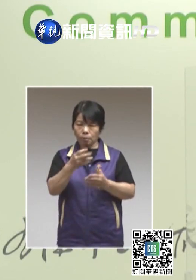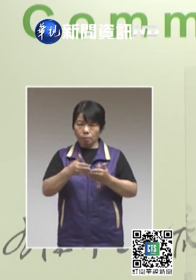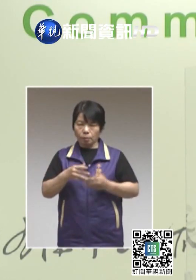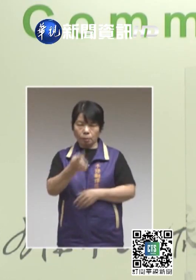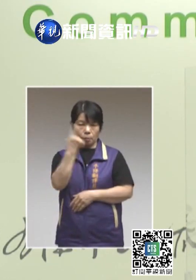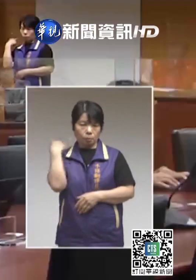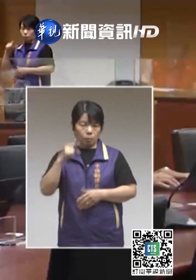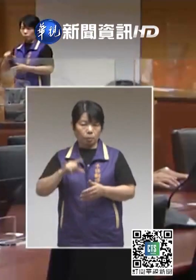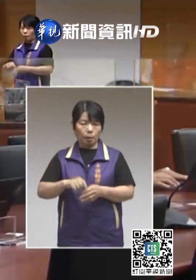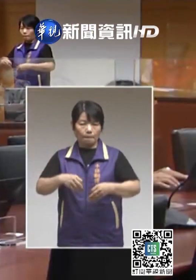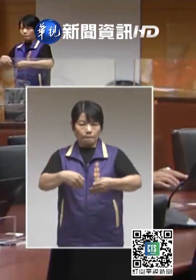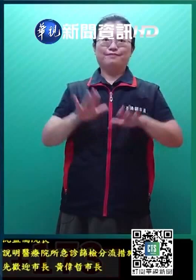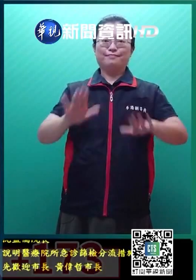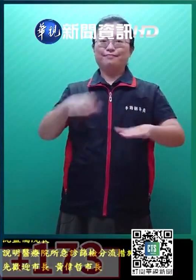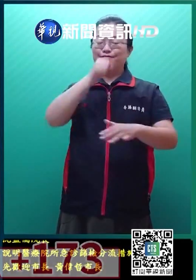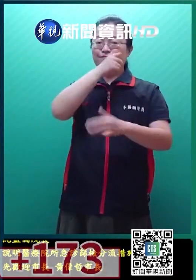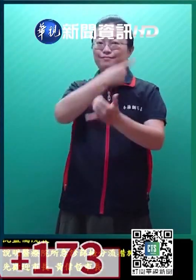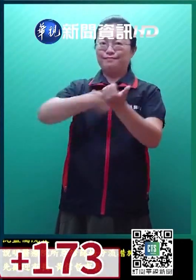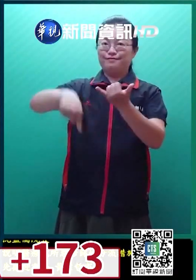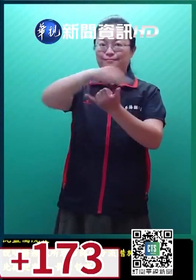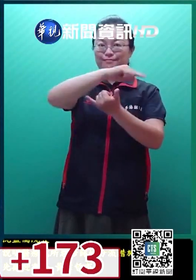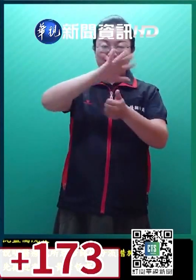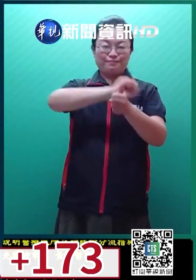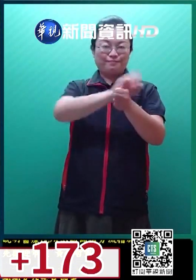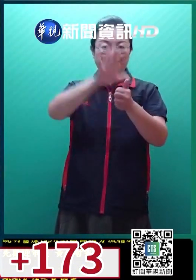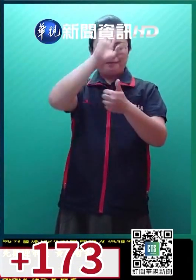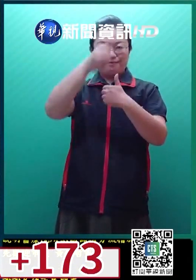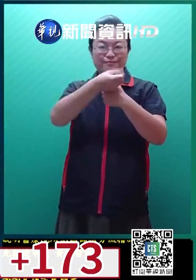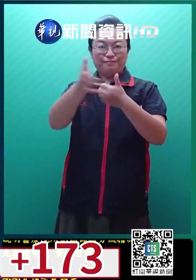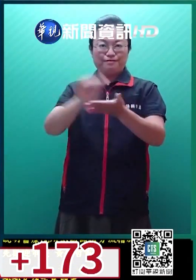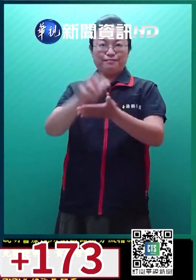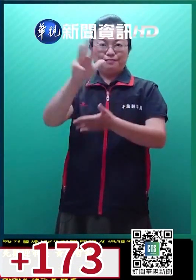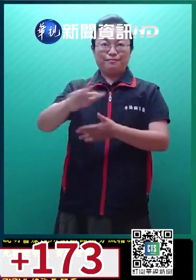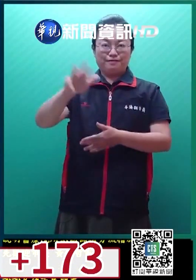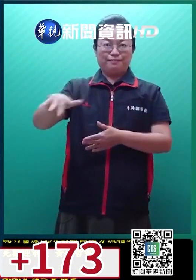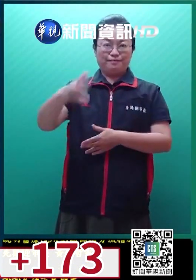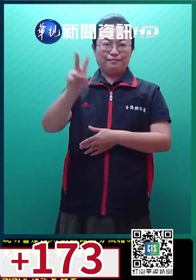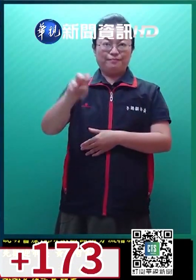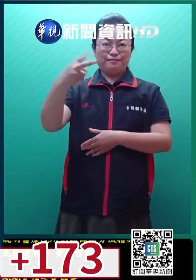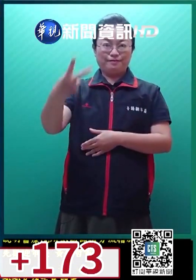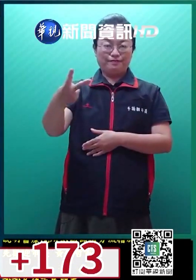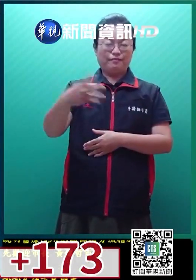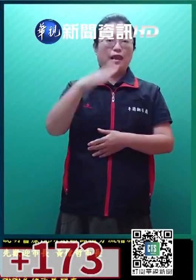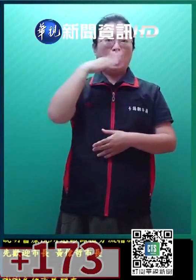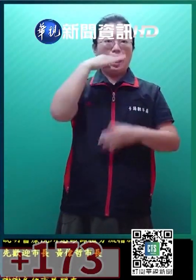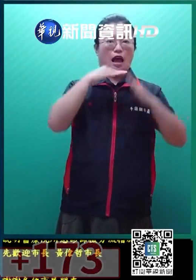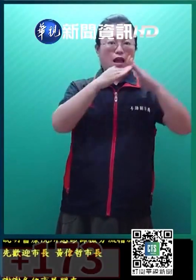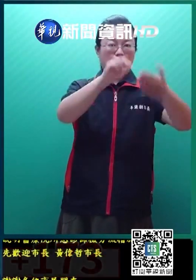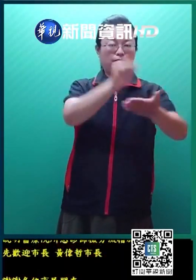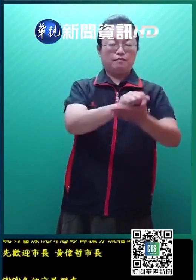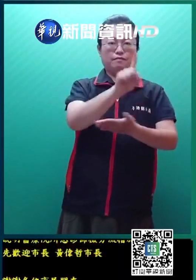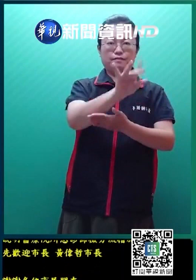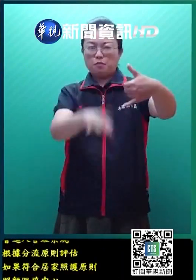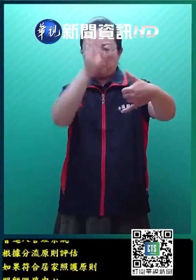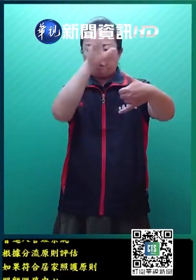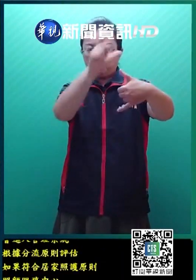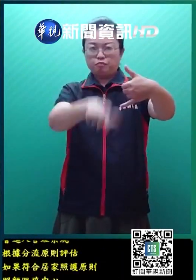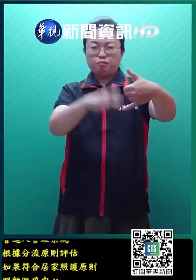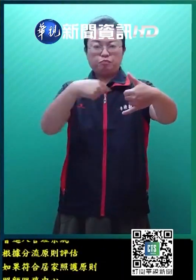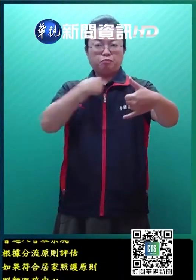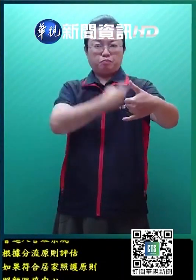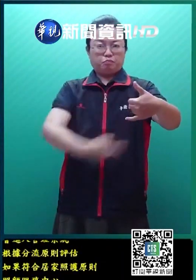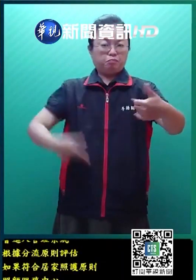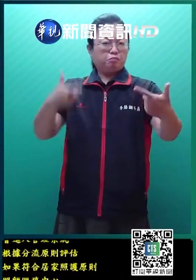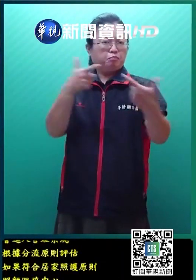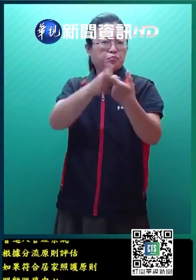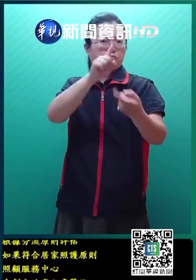天在第一时间就要配发出去。 再看到台南新增173例，同样首度破百，确诊人数不断攀升。为